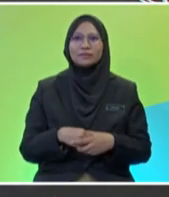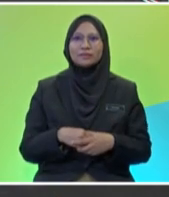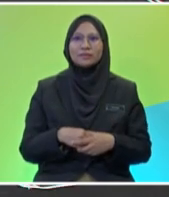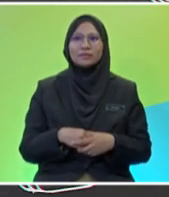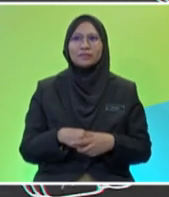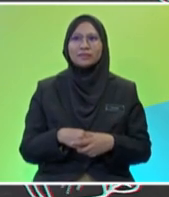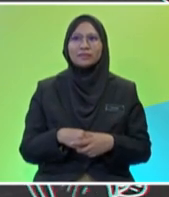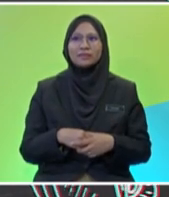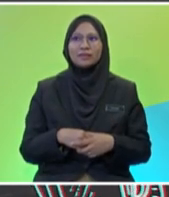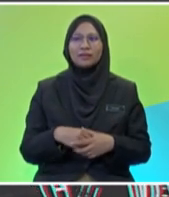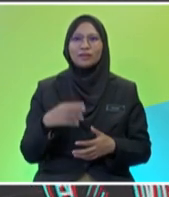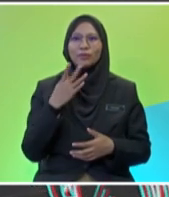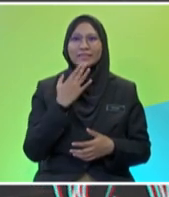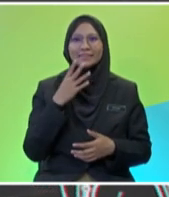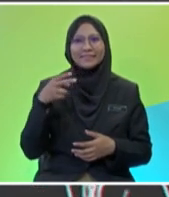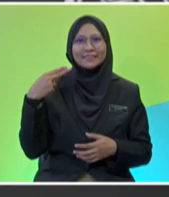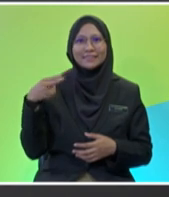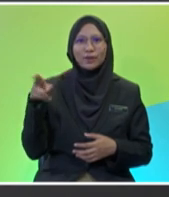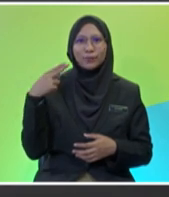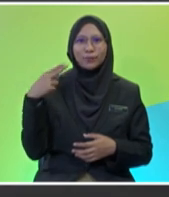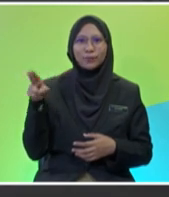sampul warna hijau hijau